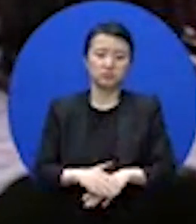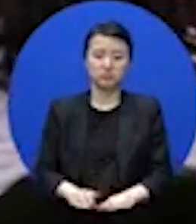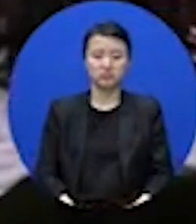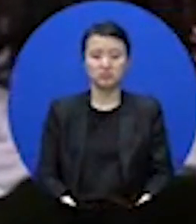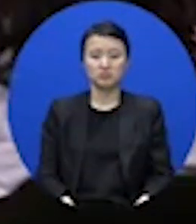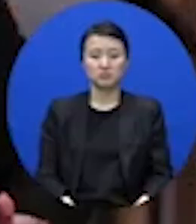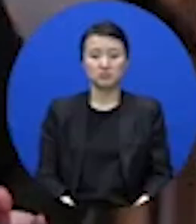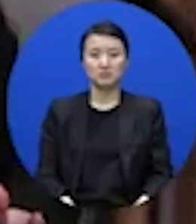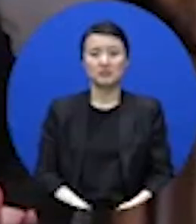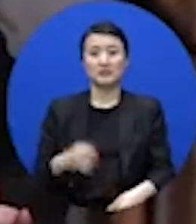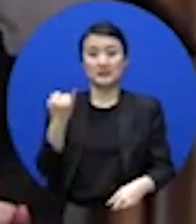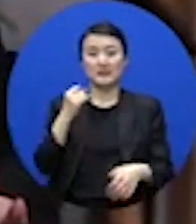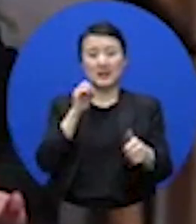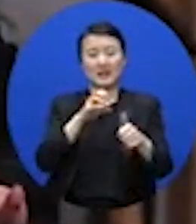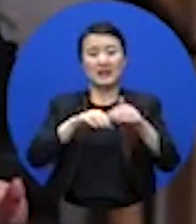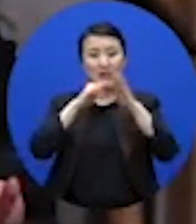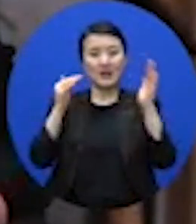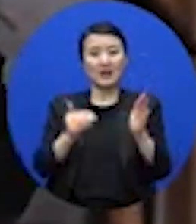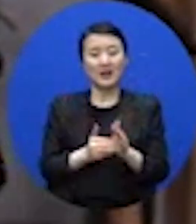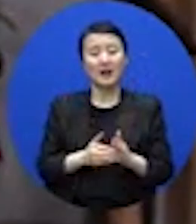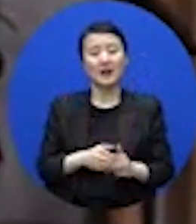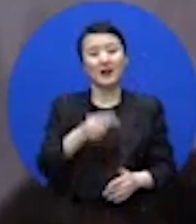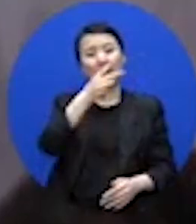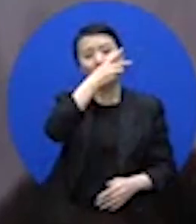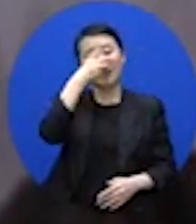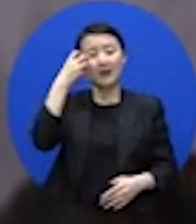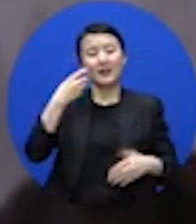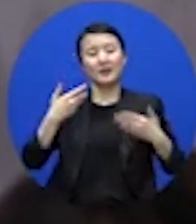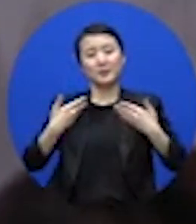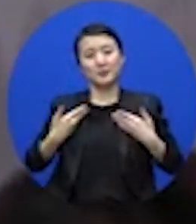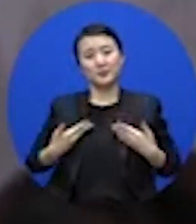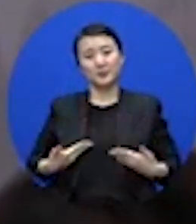이제 편하잖아요. 푹 자는데 신랑은 그때부터 잠이